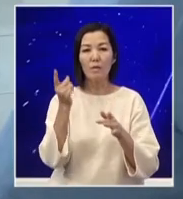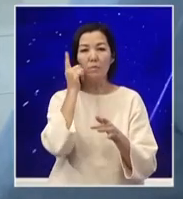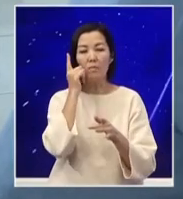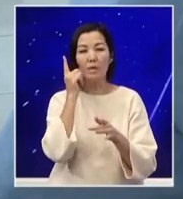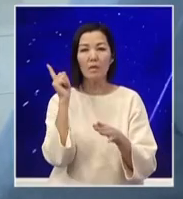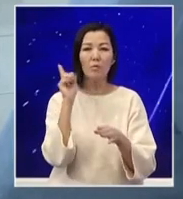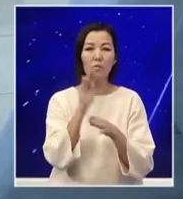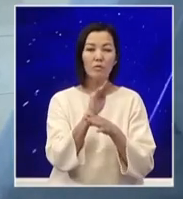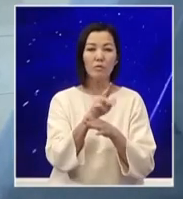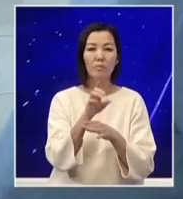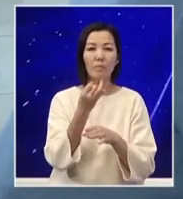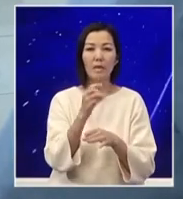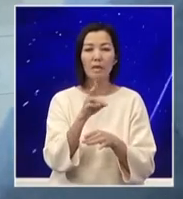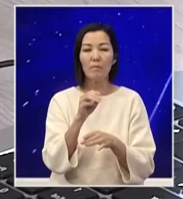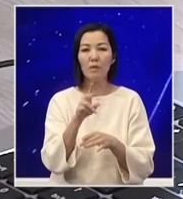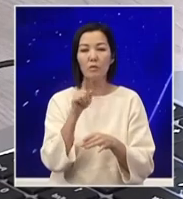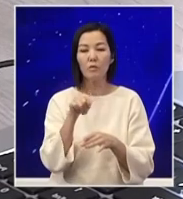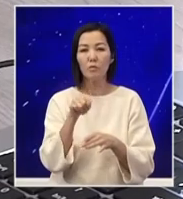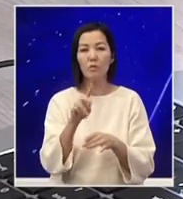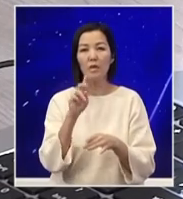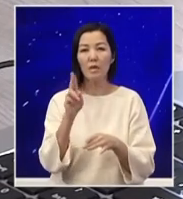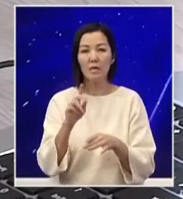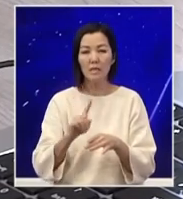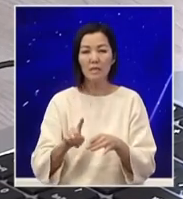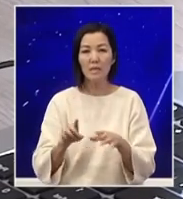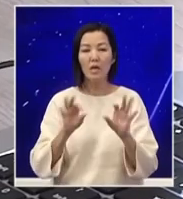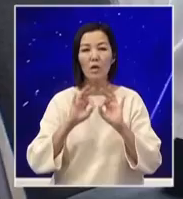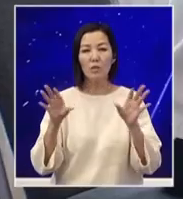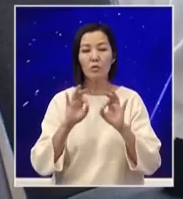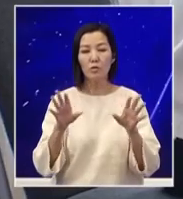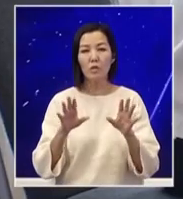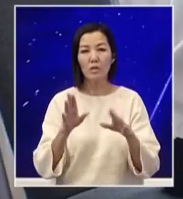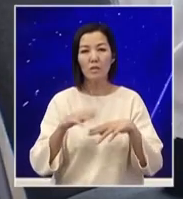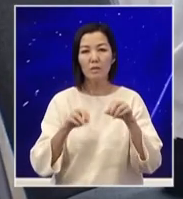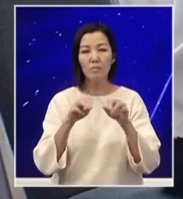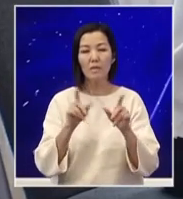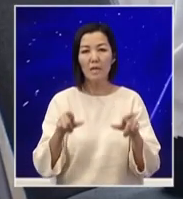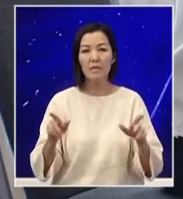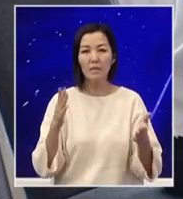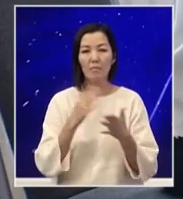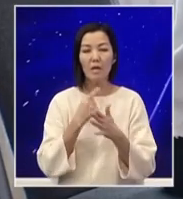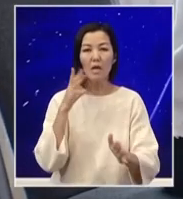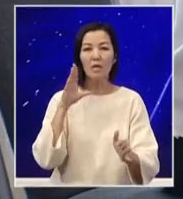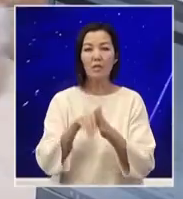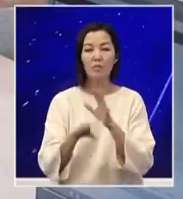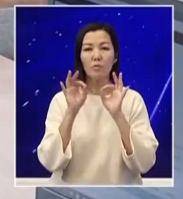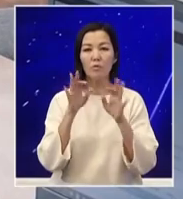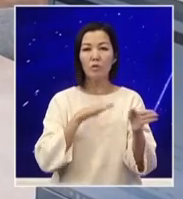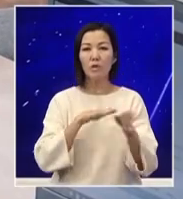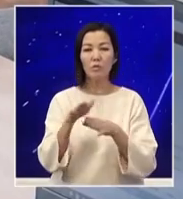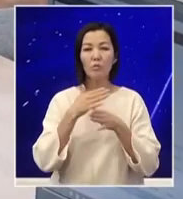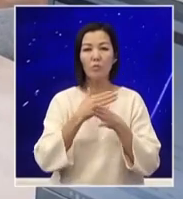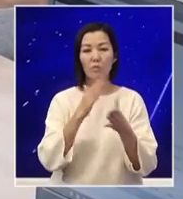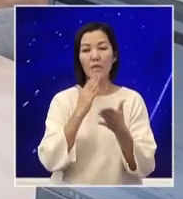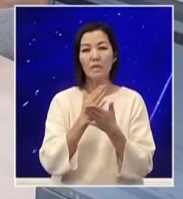қосымшаны және праймериз.кз веб-порталын кеңінен түсіндіретін мамандар бар. Олар кеңесін беріп, дауыс беруді дұрыс іске асыруға